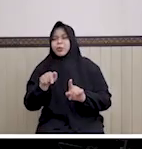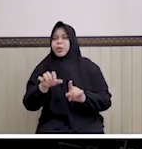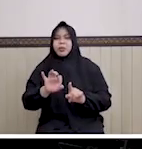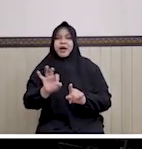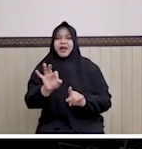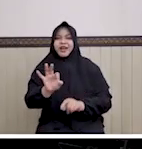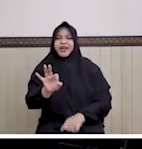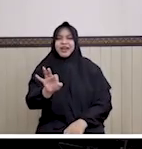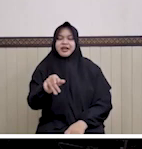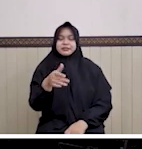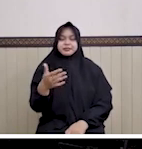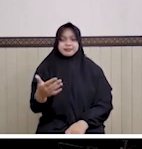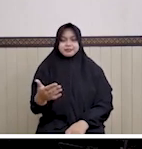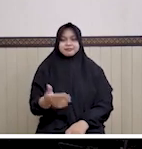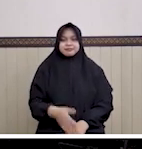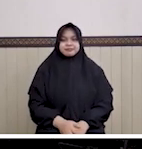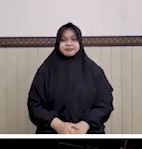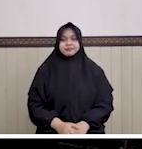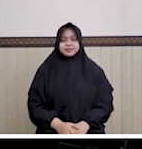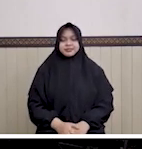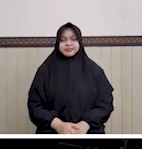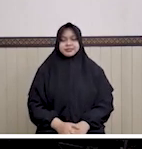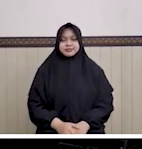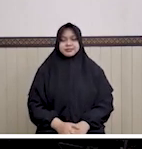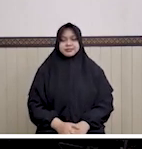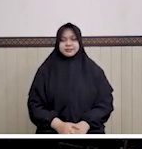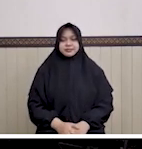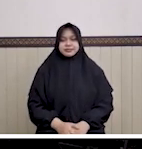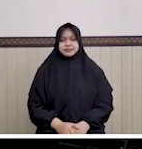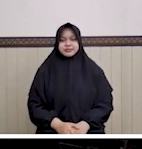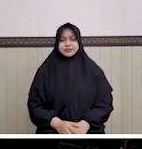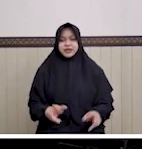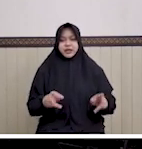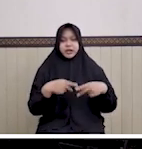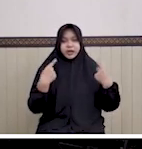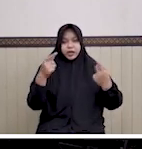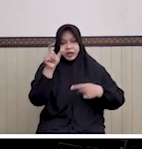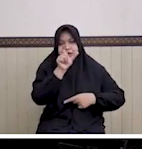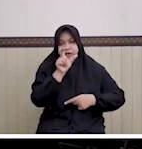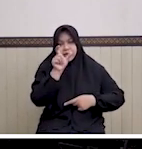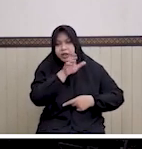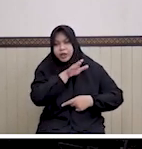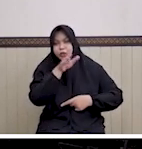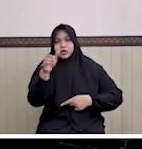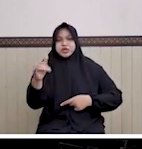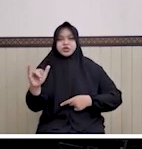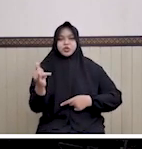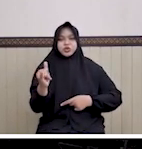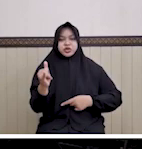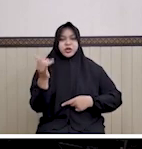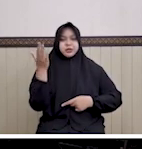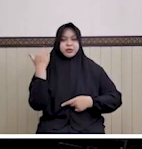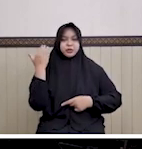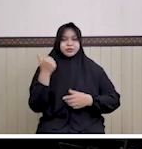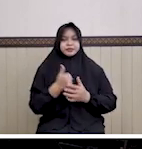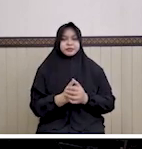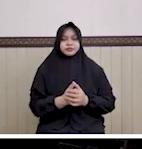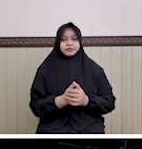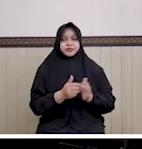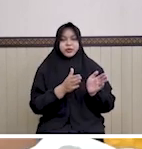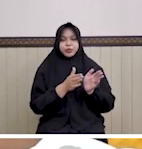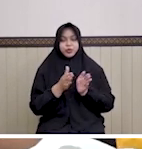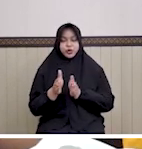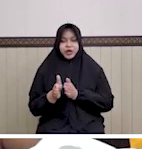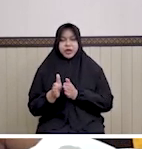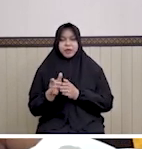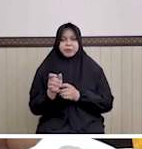kedamaian belum ada karena Hai Avita nyarinya harus ke Jogja pada saat itu kemudian